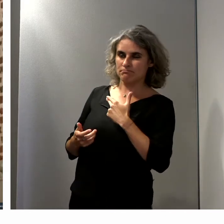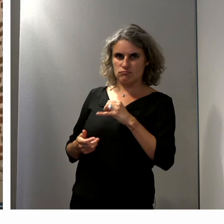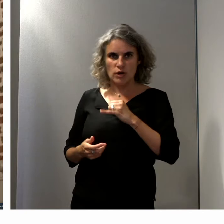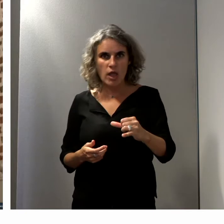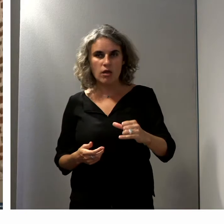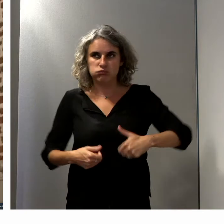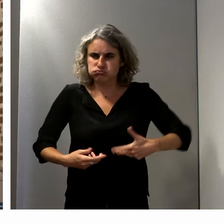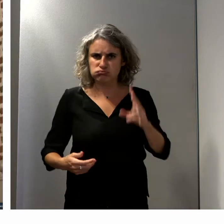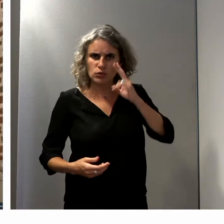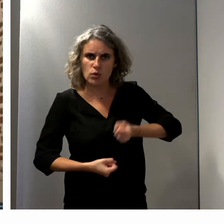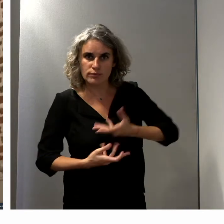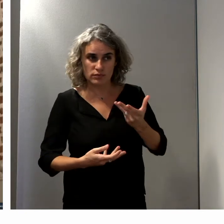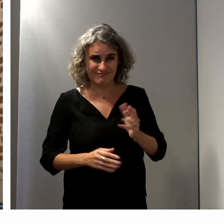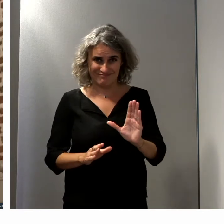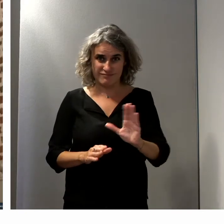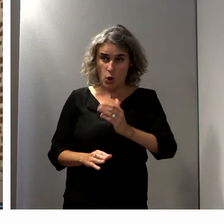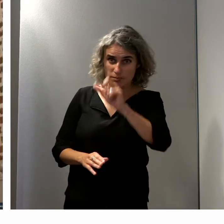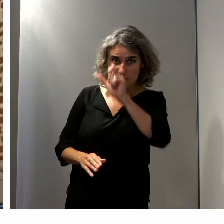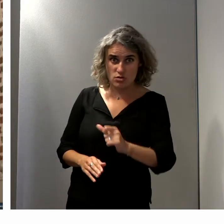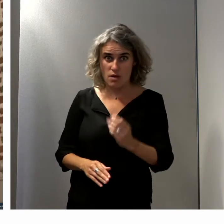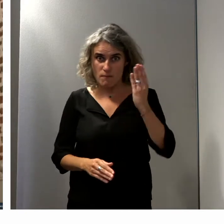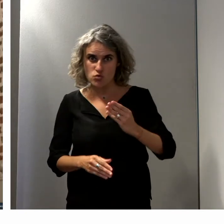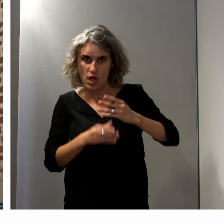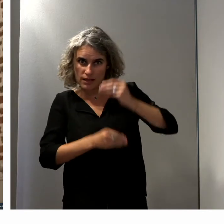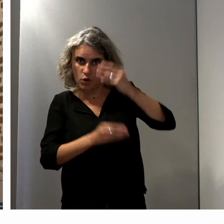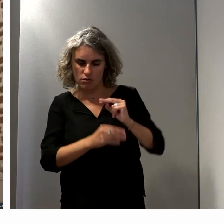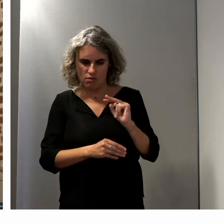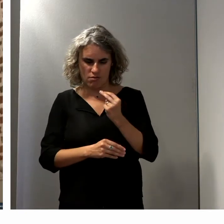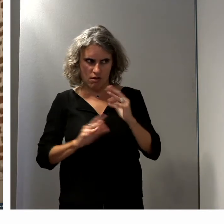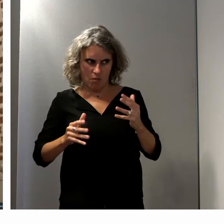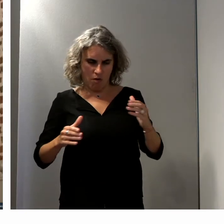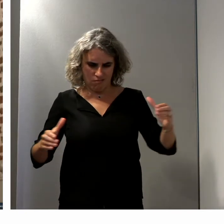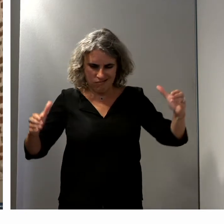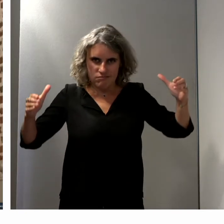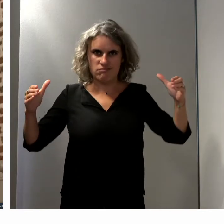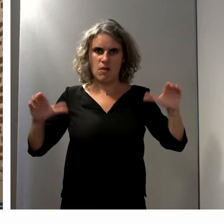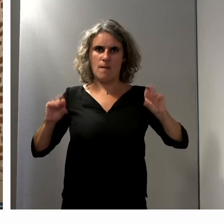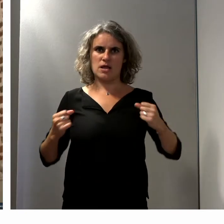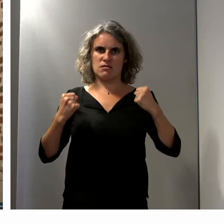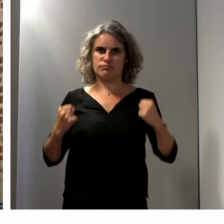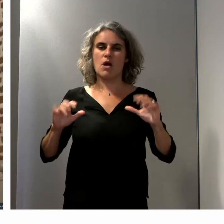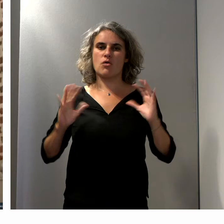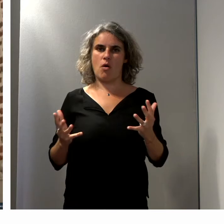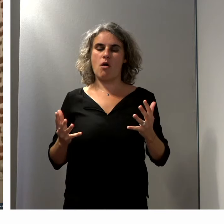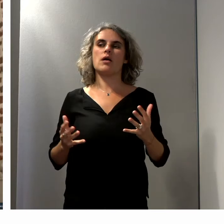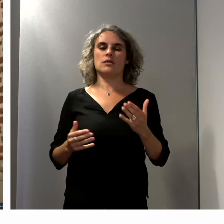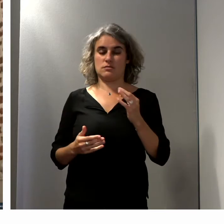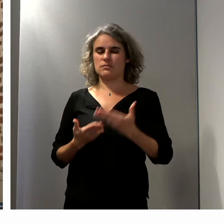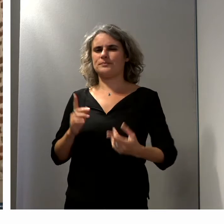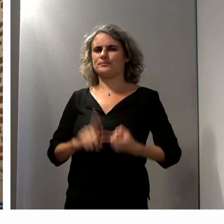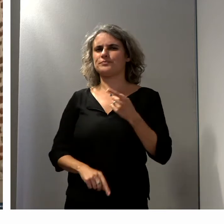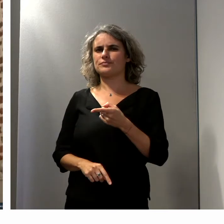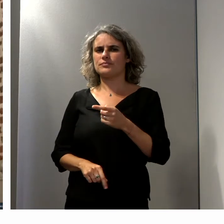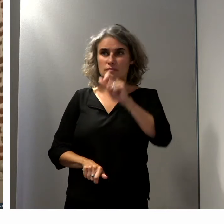d'expression, mais en fait, il y a des personnes qui ont besoin d'apprendre à prendre une place dans un collectif. Et ça me paraît assez nécessaire de s'assurer que les personnes